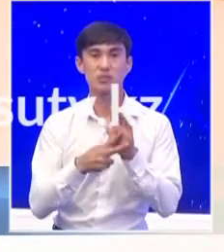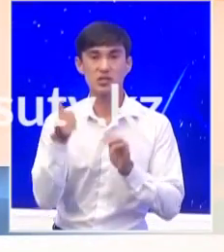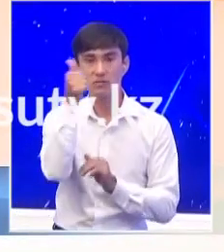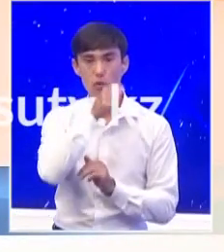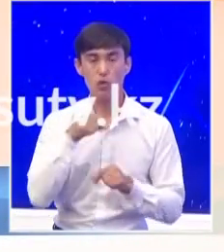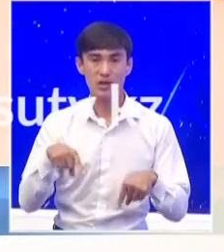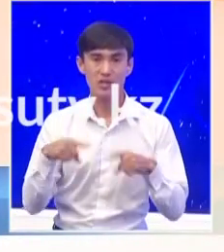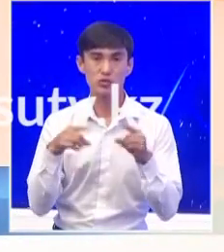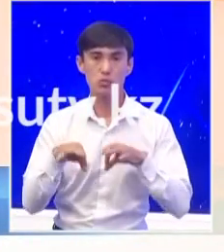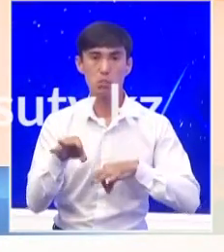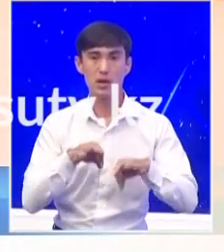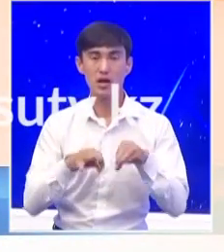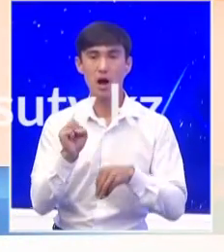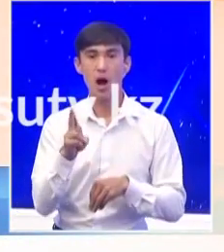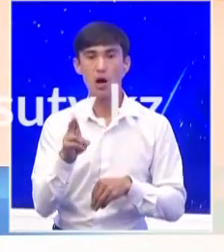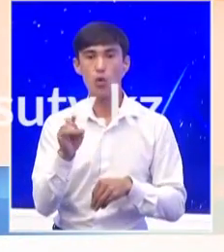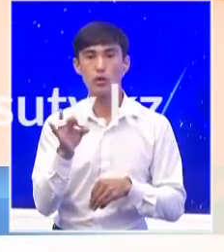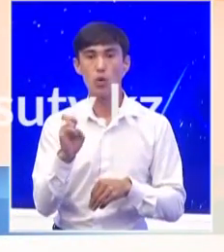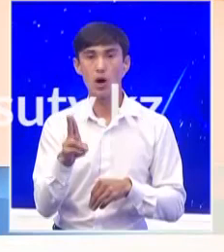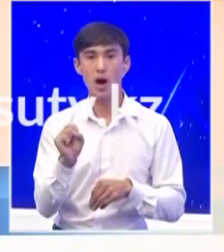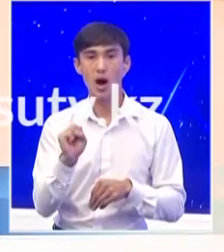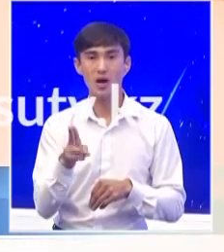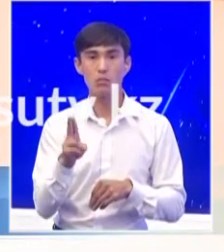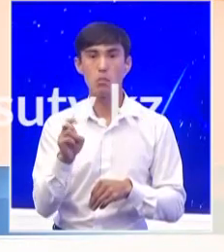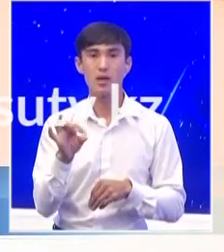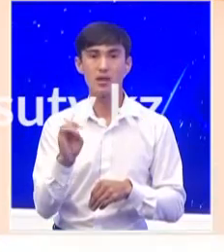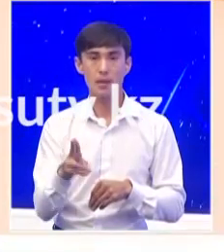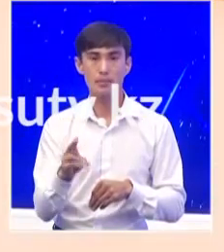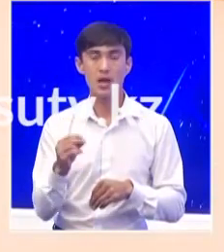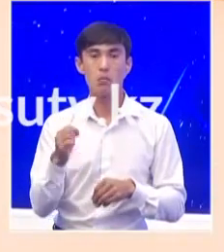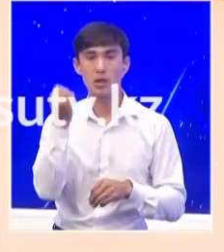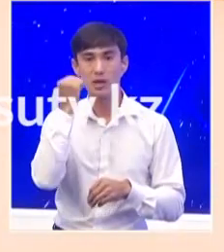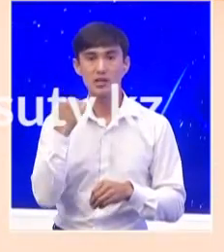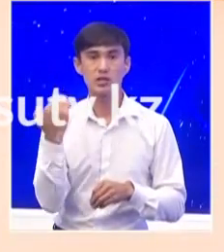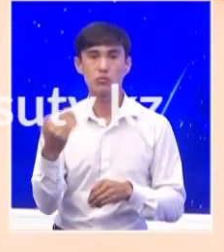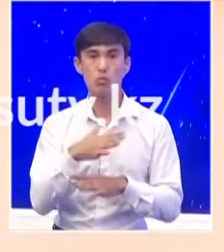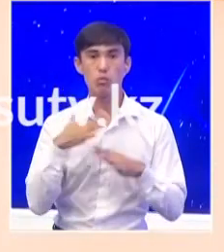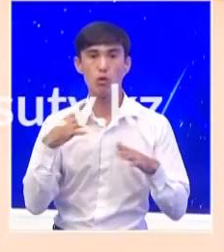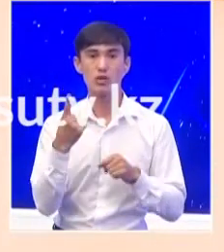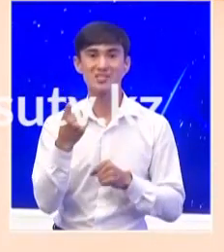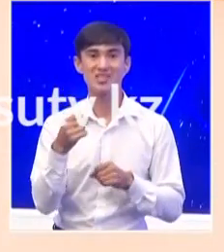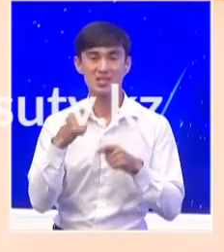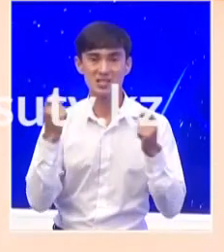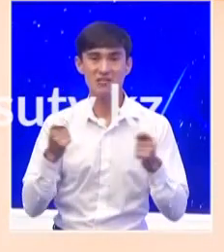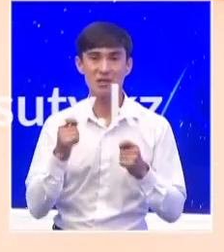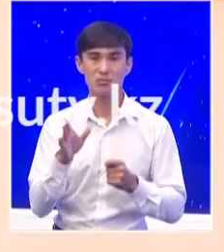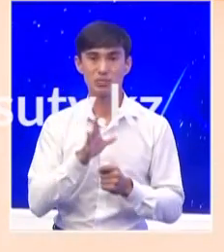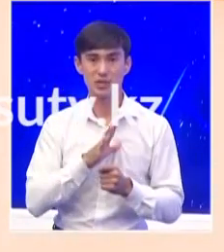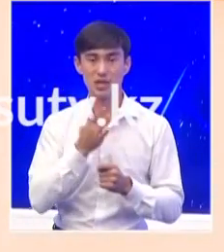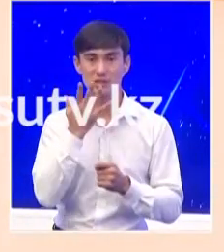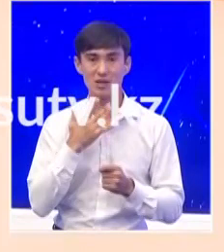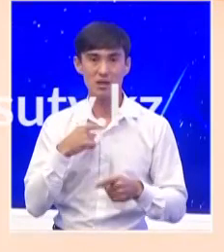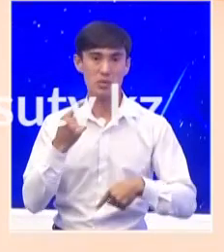года реализуется проект «Ак Отауха Акбата», благодаря чему за 3 года мы сыграли более 100 свадеб в соответствии с